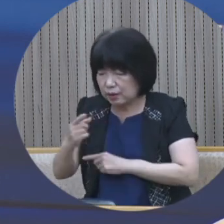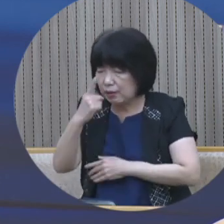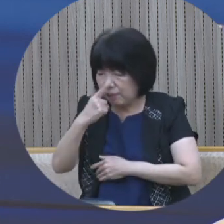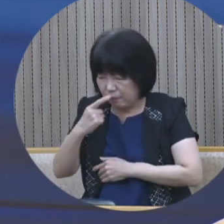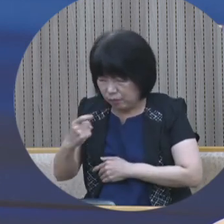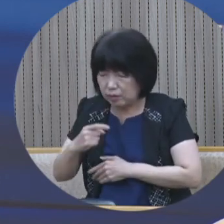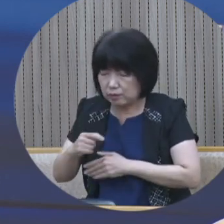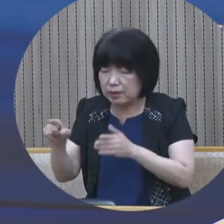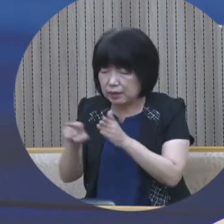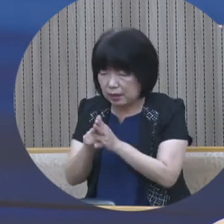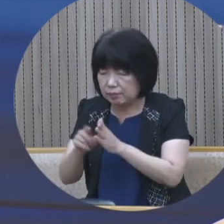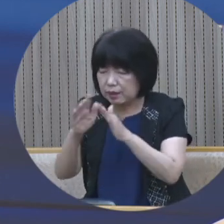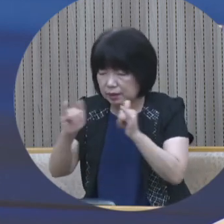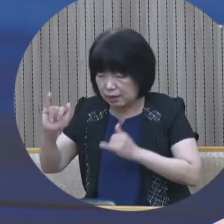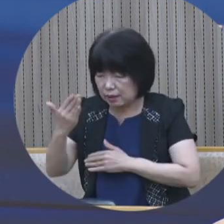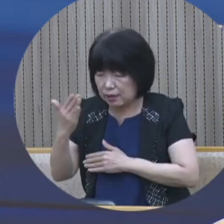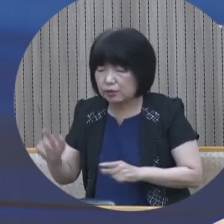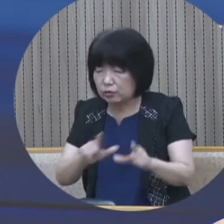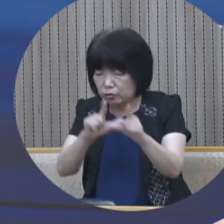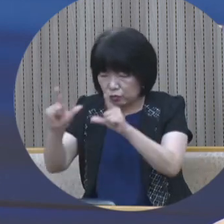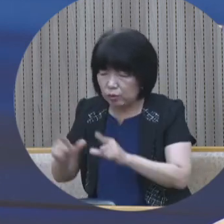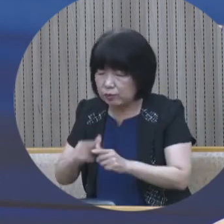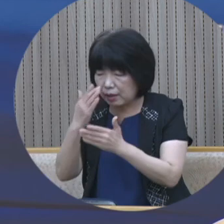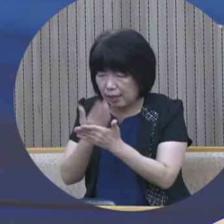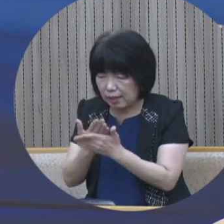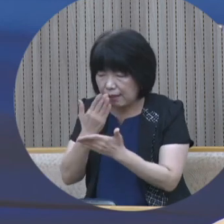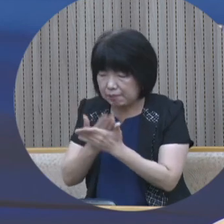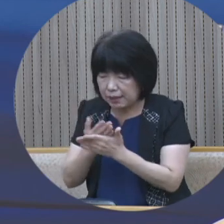멋진 믿음의 사람으로 살게 하여